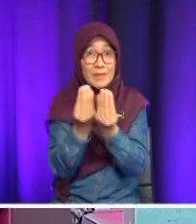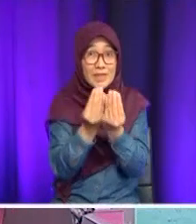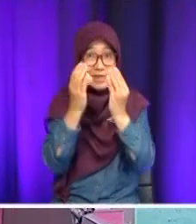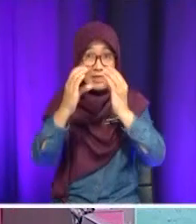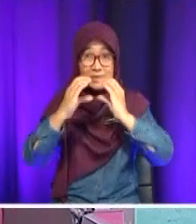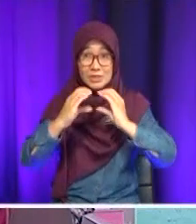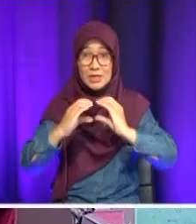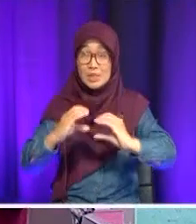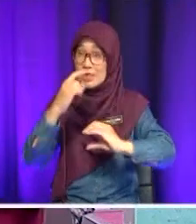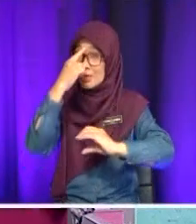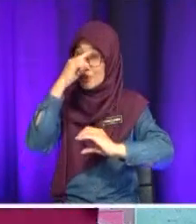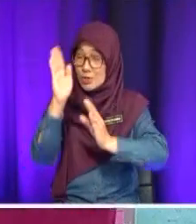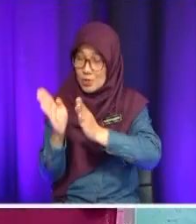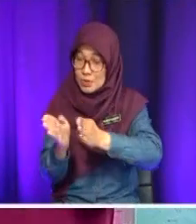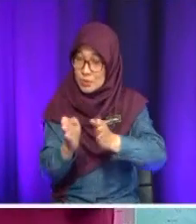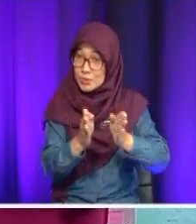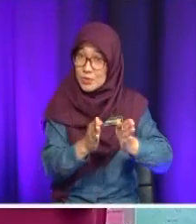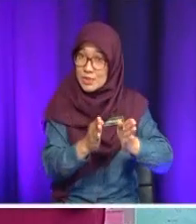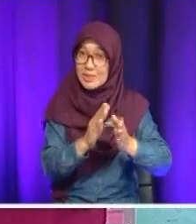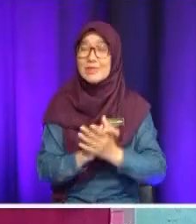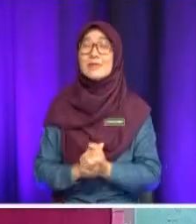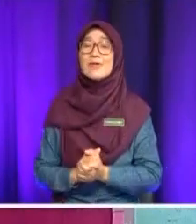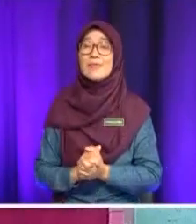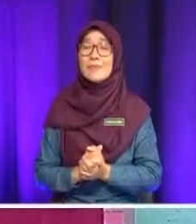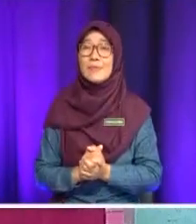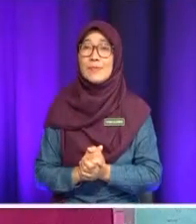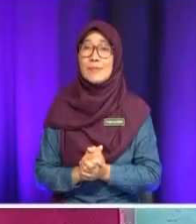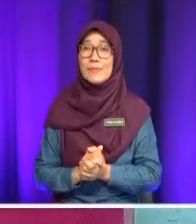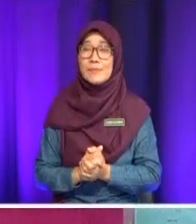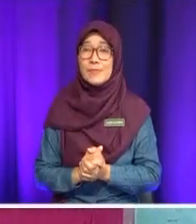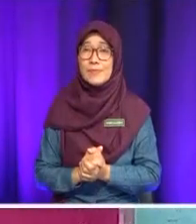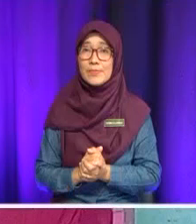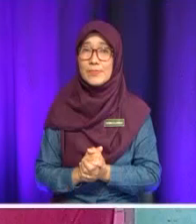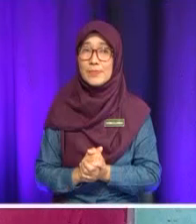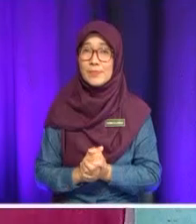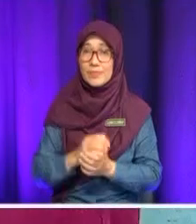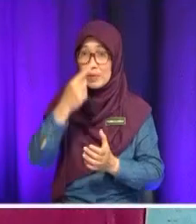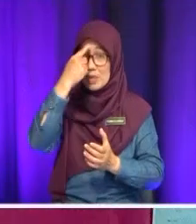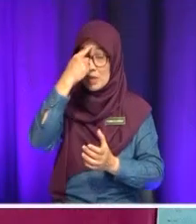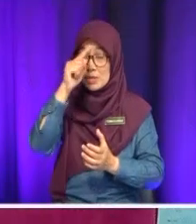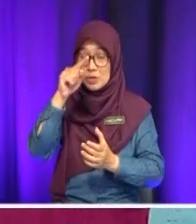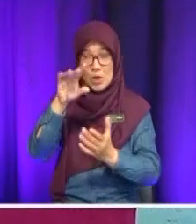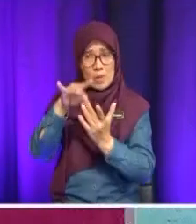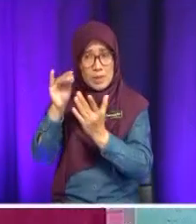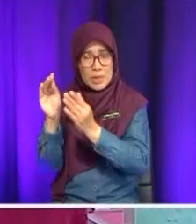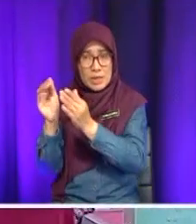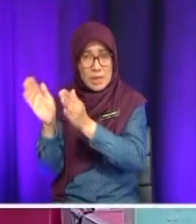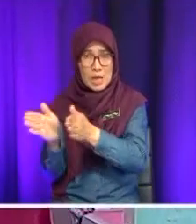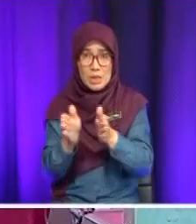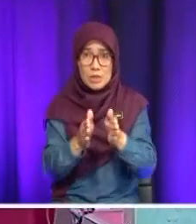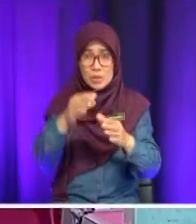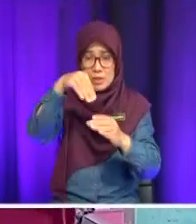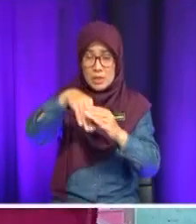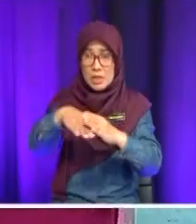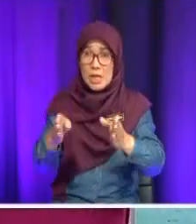objek dalam bentuk sebaris sekarang untuk dalam bentuk pilih atur end objek berbasis dalam bentuk bulat dan